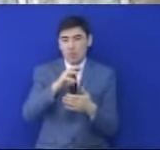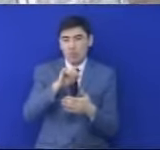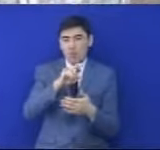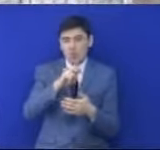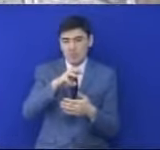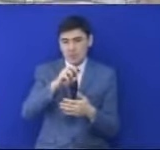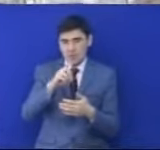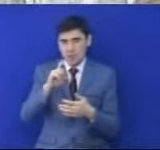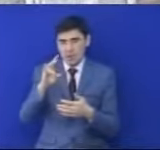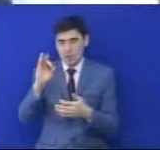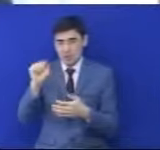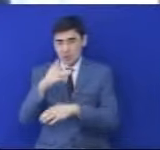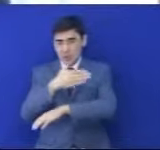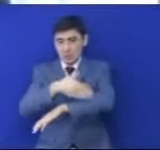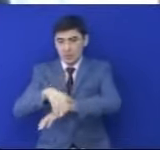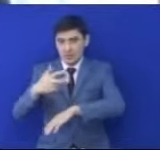болады.